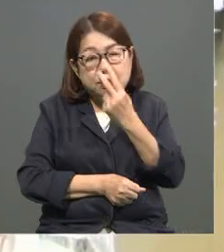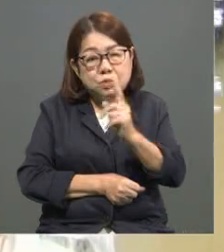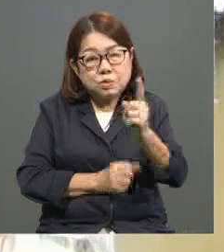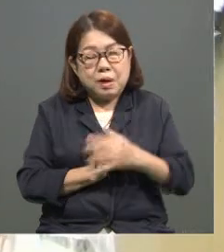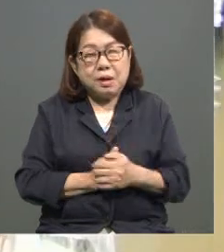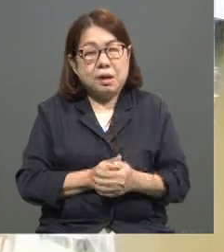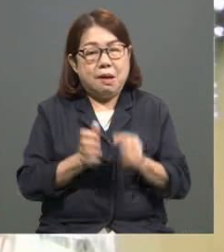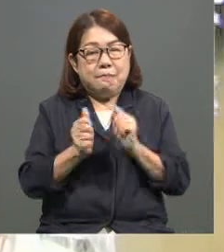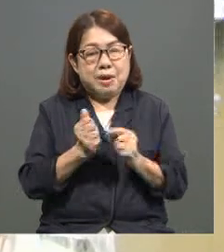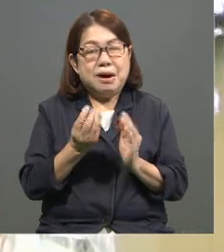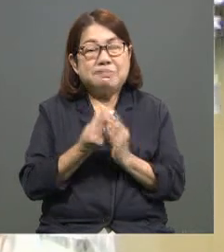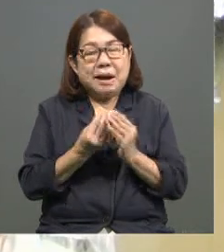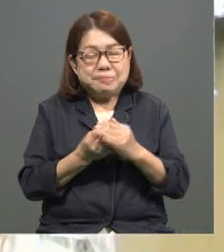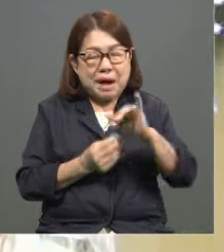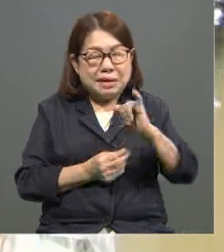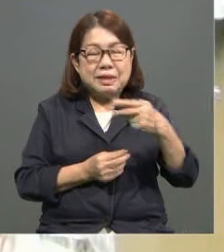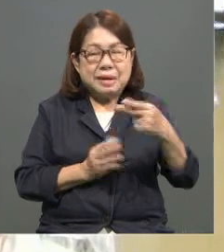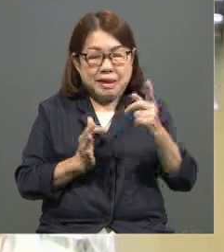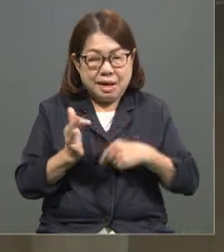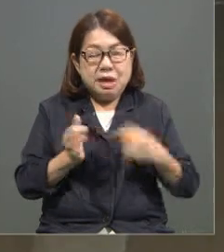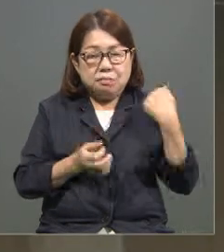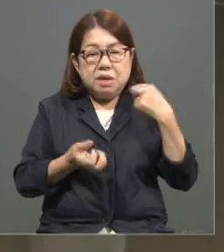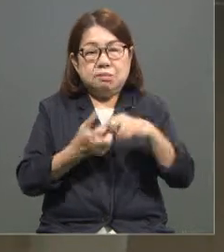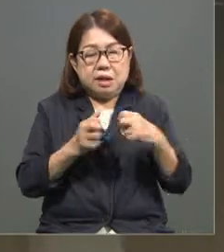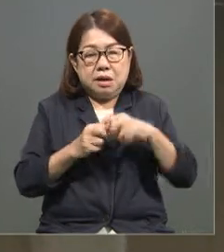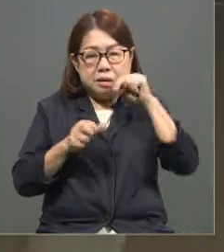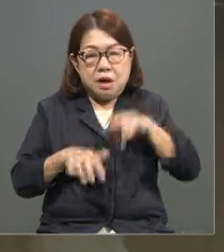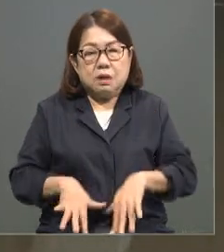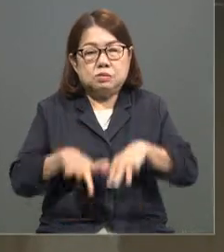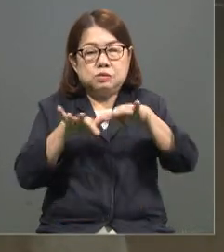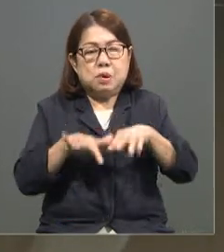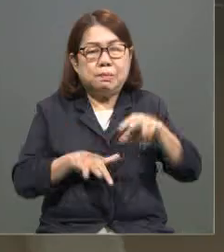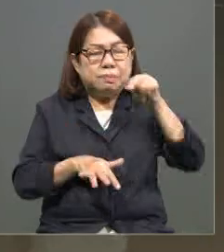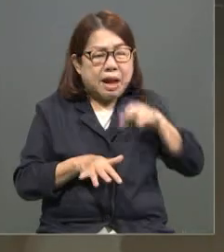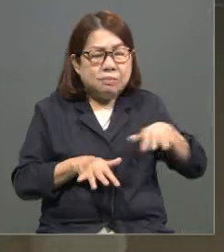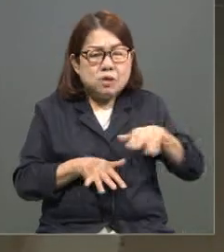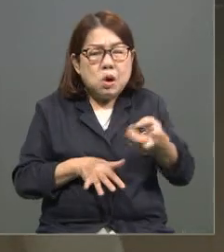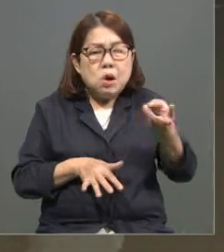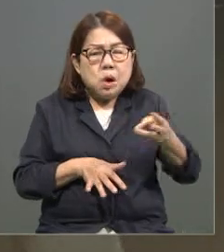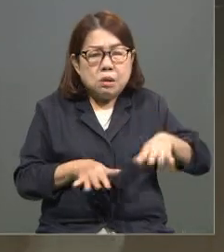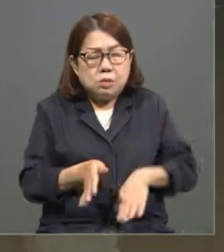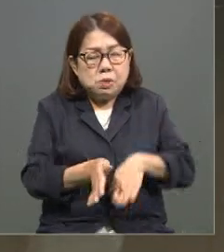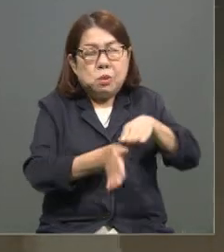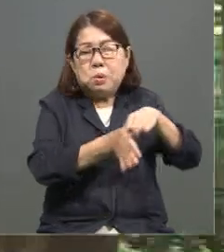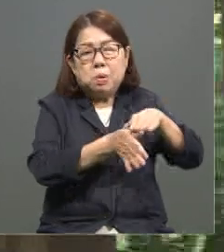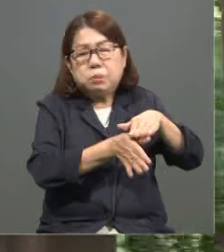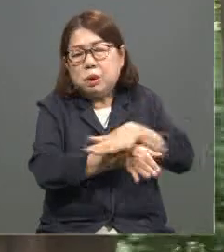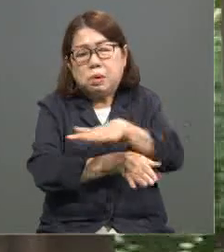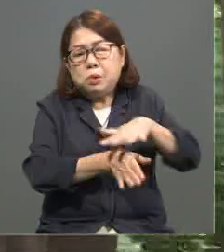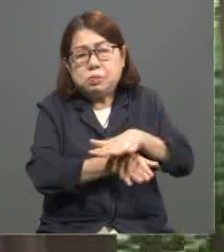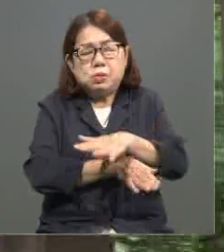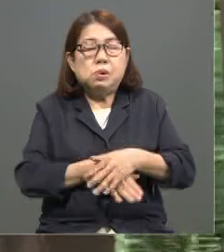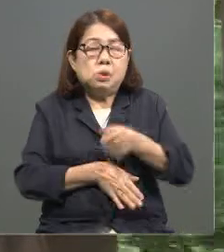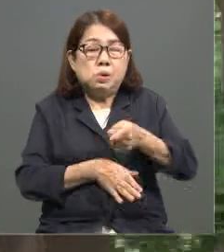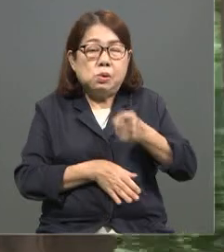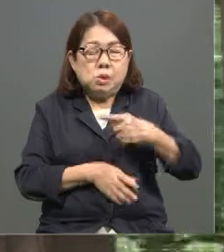กูดีอำเภอผักไห่นะคะชาวบ้านบอกว่าได้รับผลกระทบจากน้ำในแม่น้ำน้้อยที่ล้นลิงเข้ามาท่วมที่นี่เนี่ยเจอมา